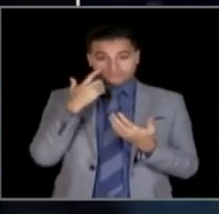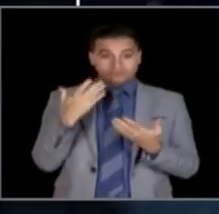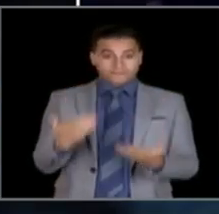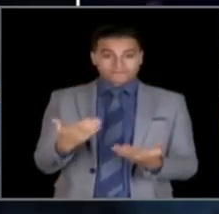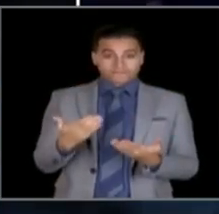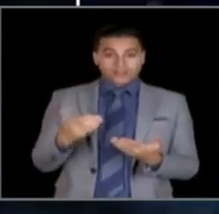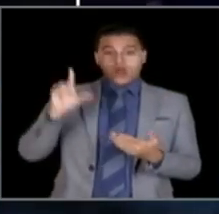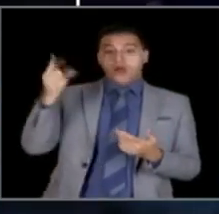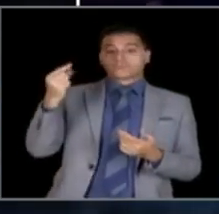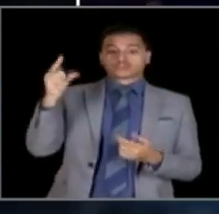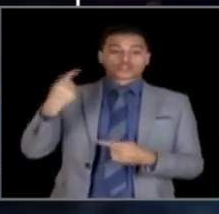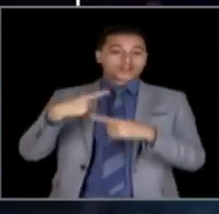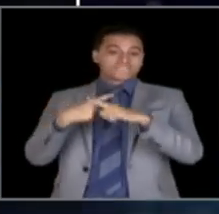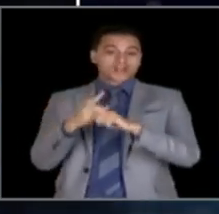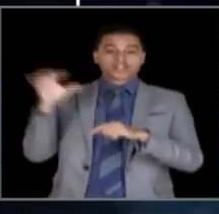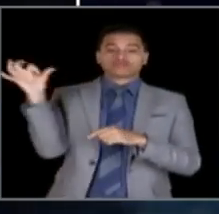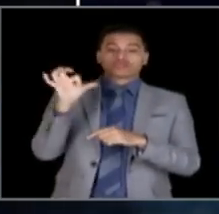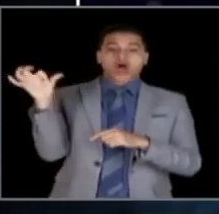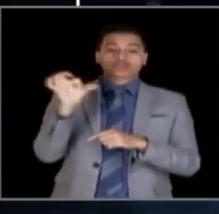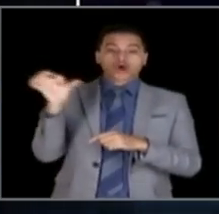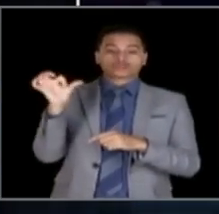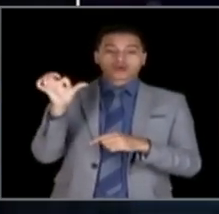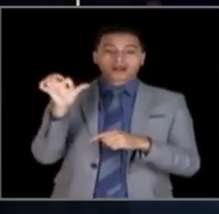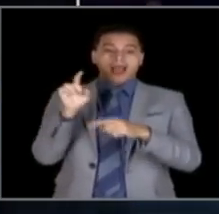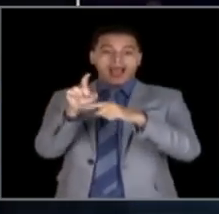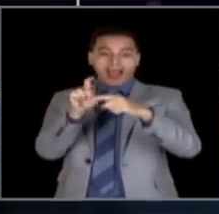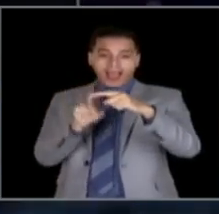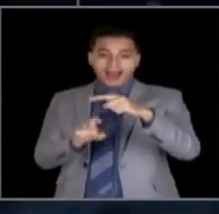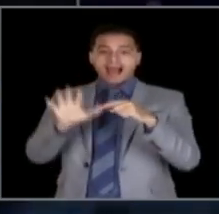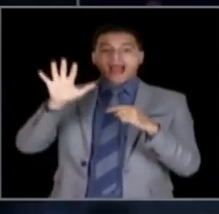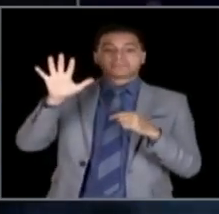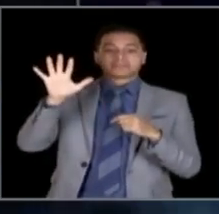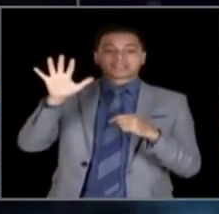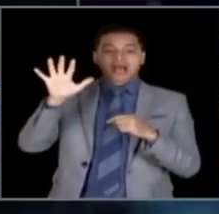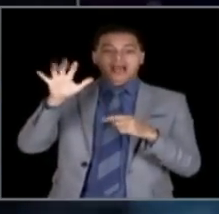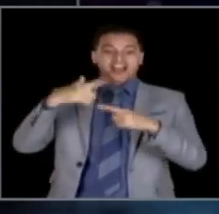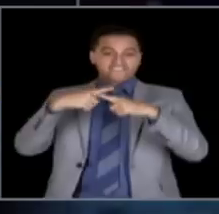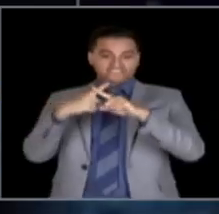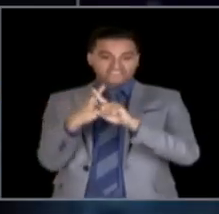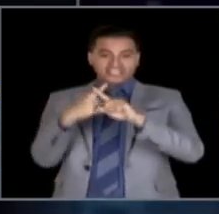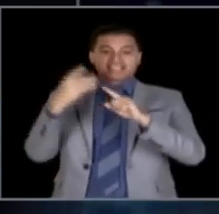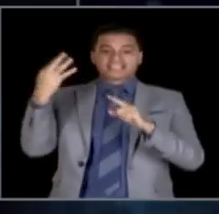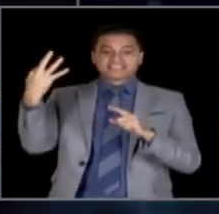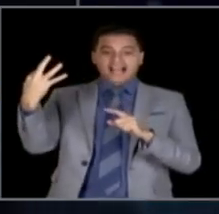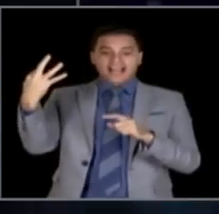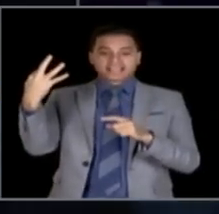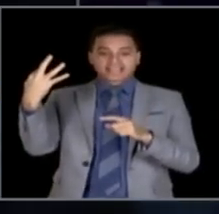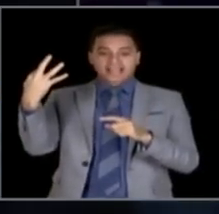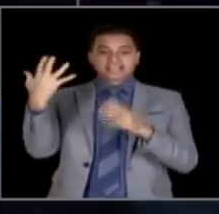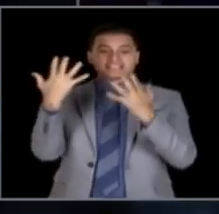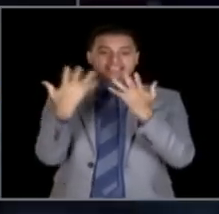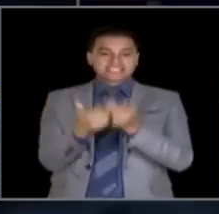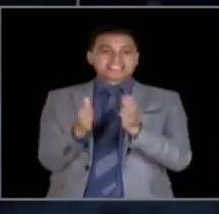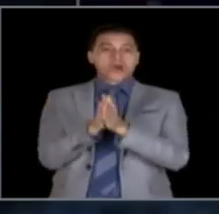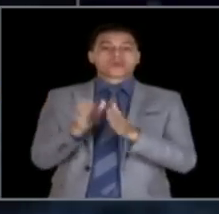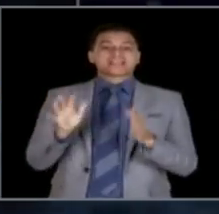حل مسألة الآتية: 15 في 19 على 5 في 3